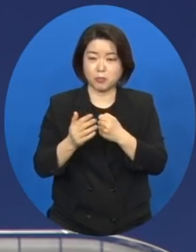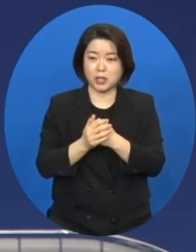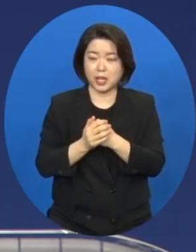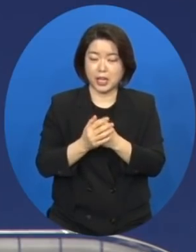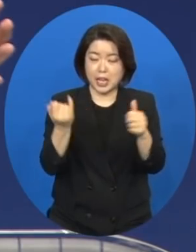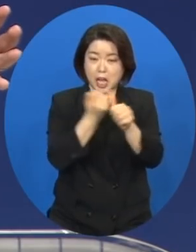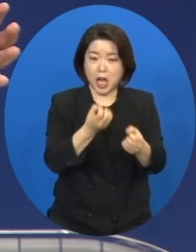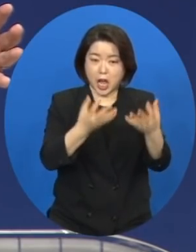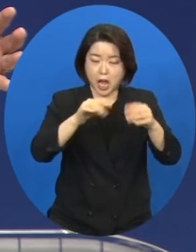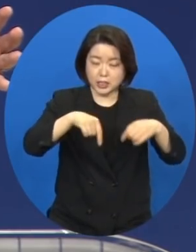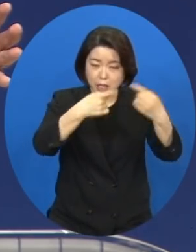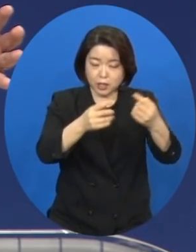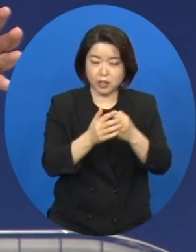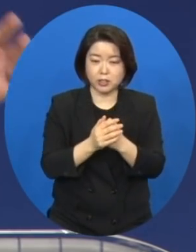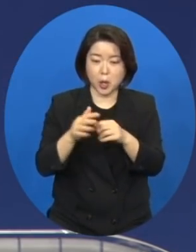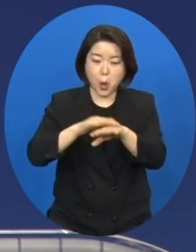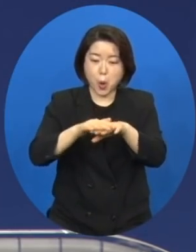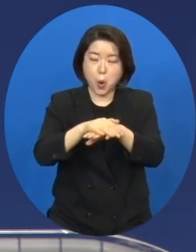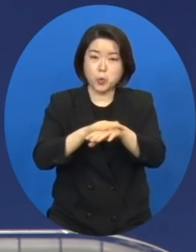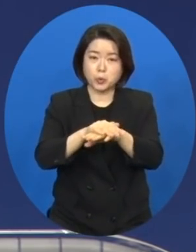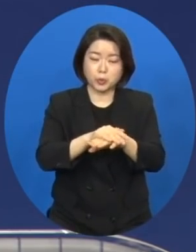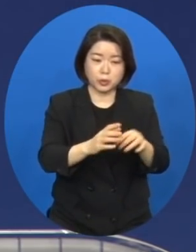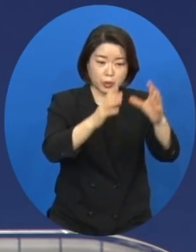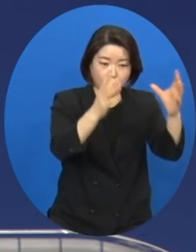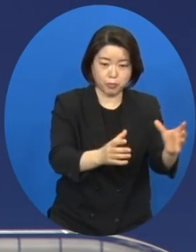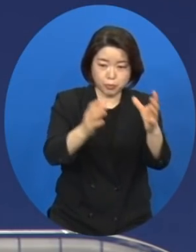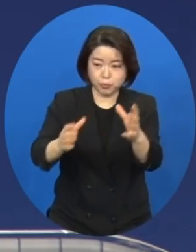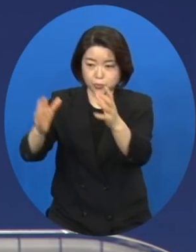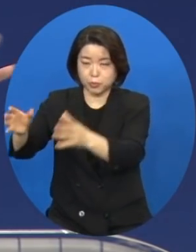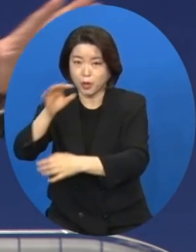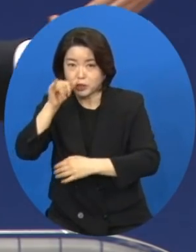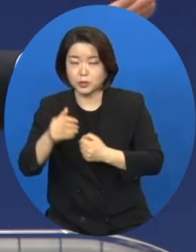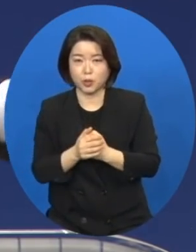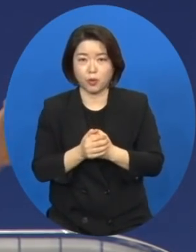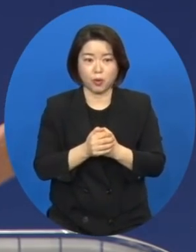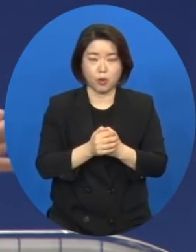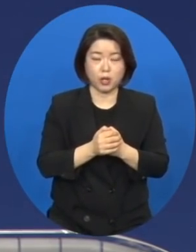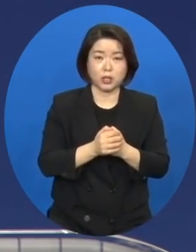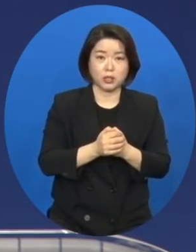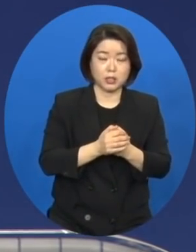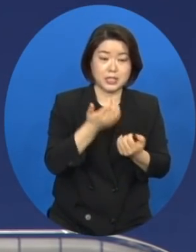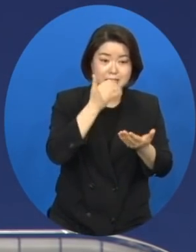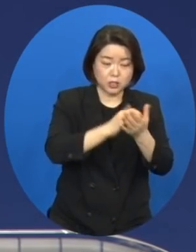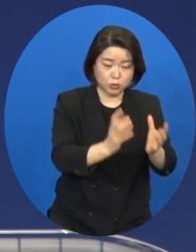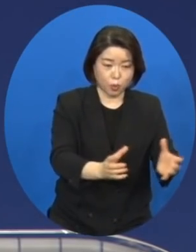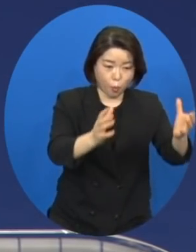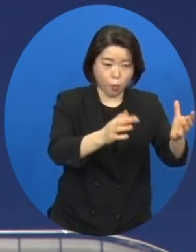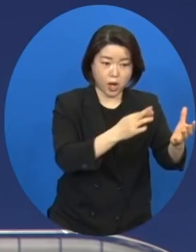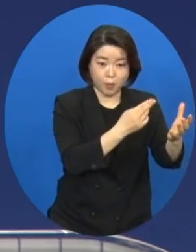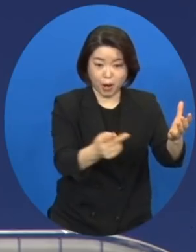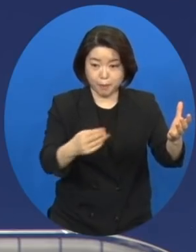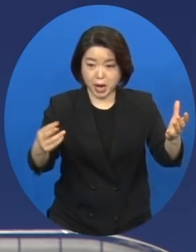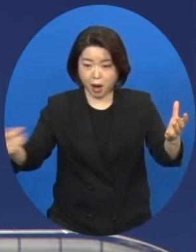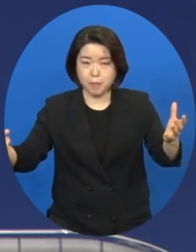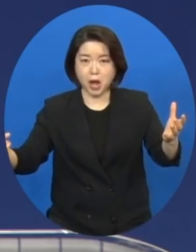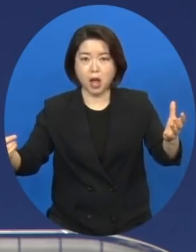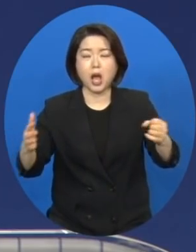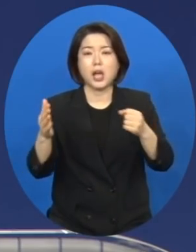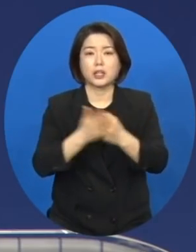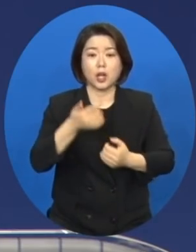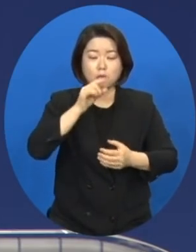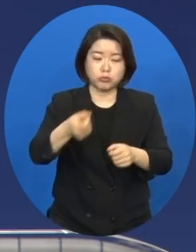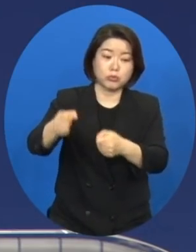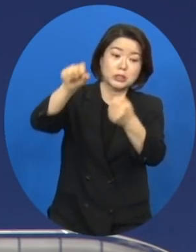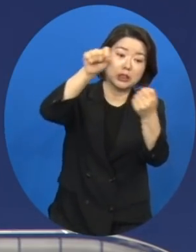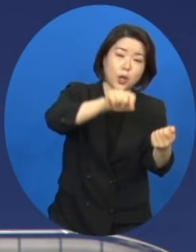그 물통이 쫙 있었어요. 근데 여러분 잘 보세요. 비어 있었습니다, 물통이. 그래서 예수님이 거기 물을 채우러 가시거든요. 요한복음 2장